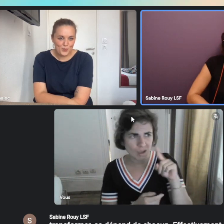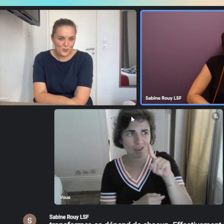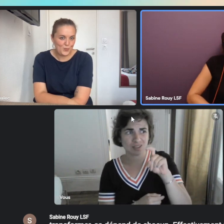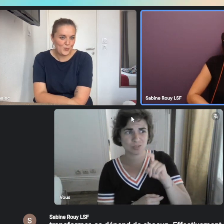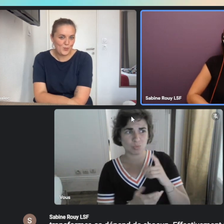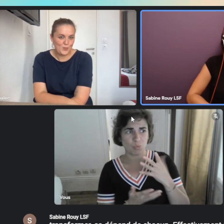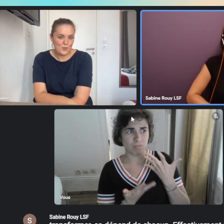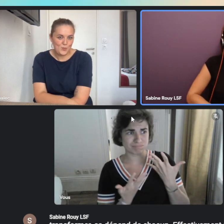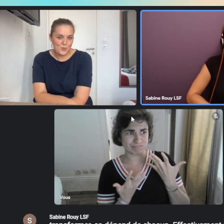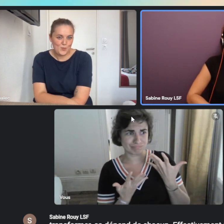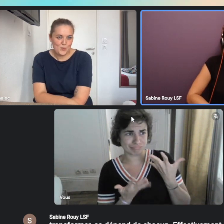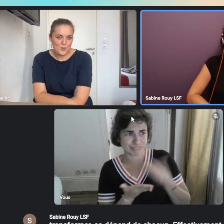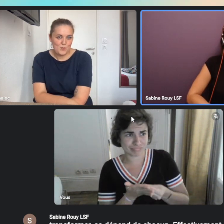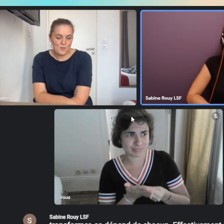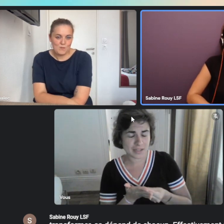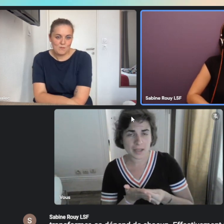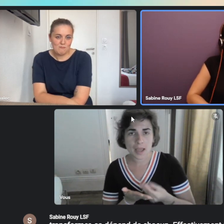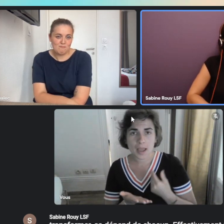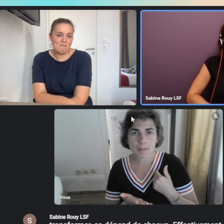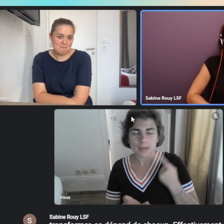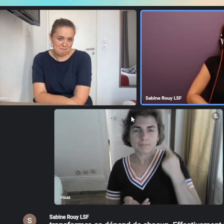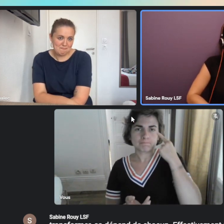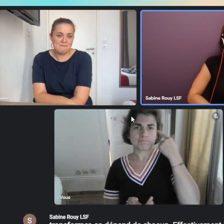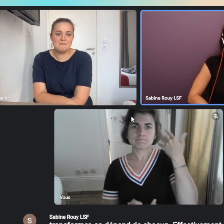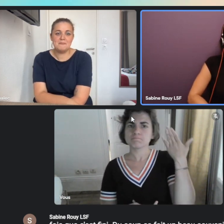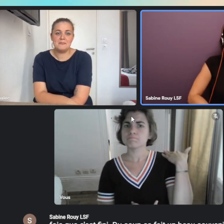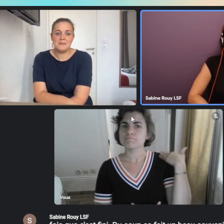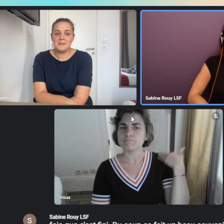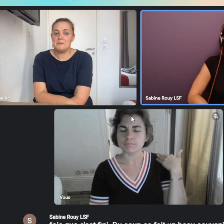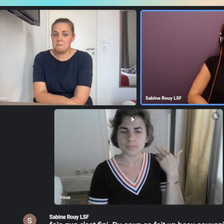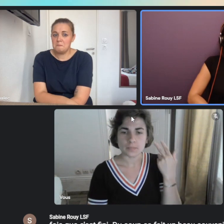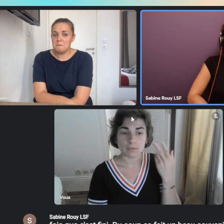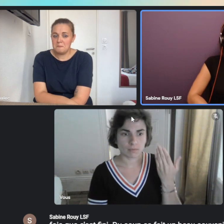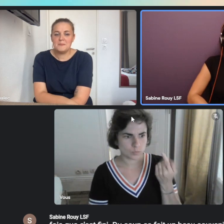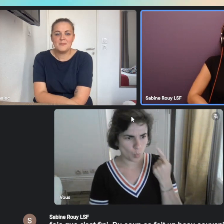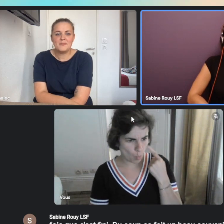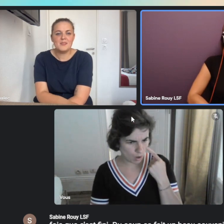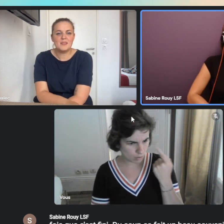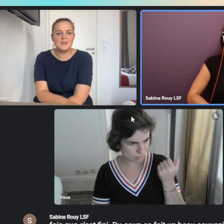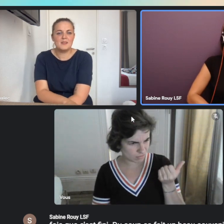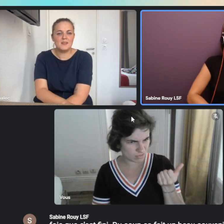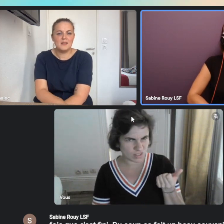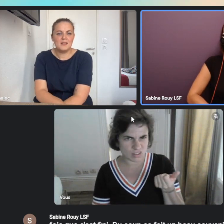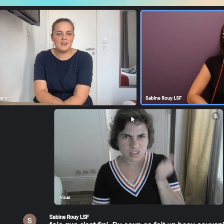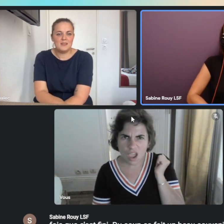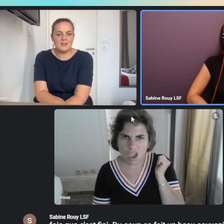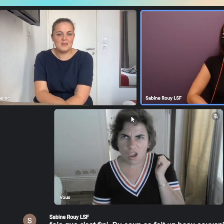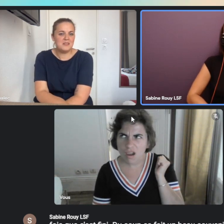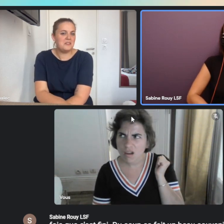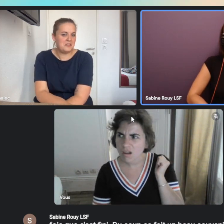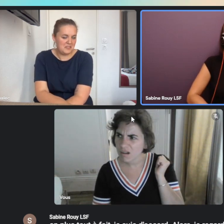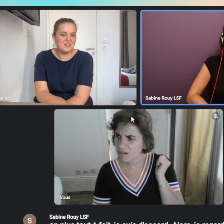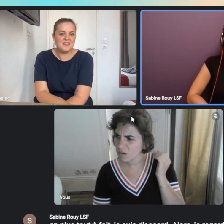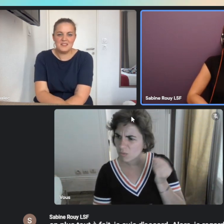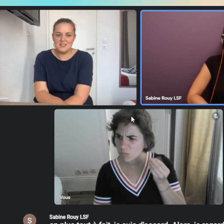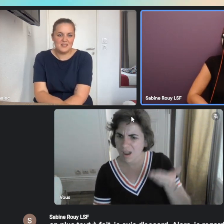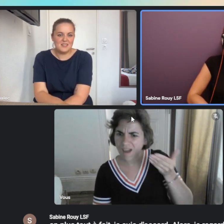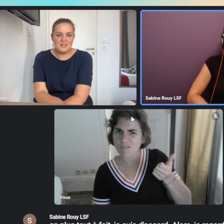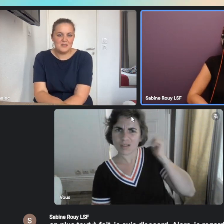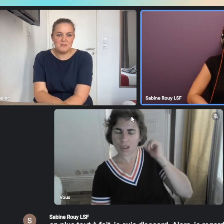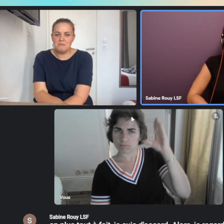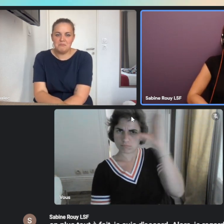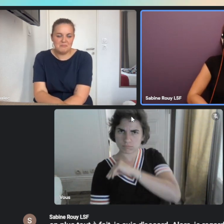Alors, je lis. Je crois qu'au niveau des questions, on a tout vu. Mais j'y pense, je crois que c'est hier, il me